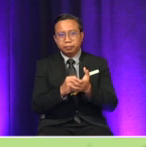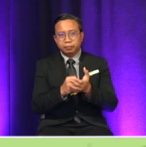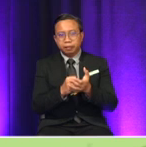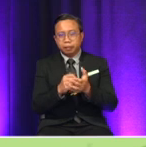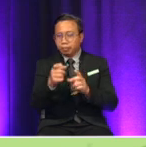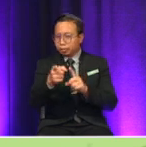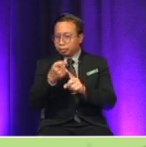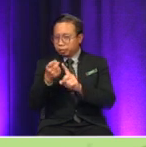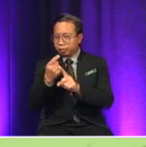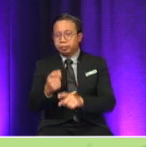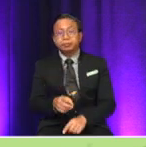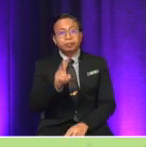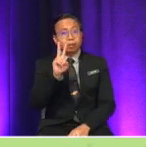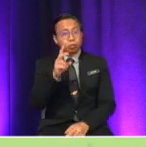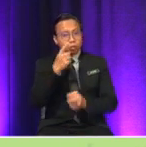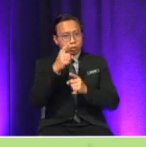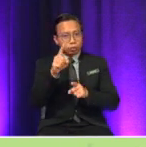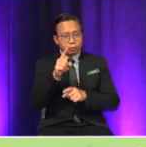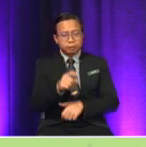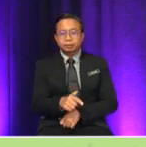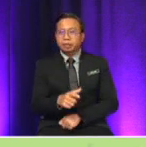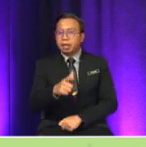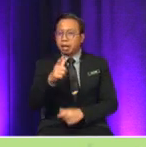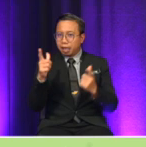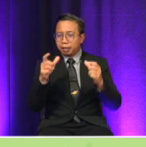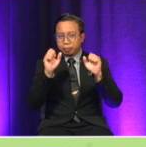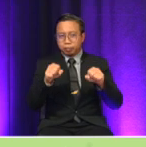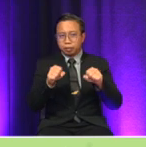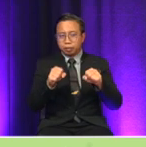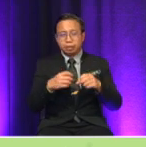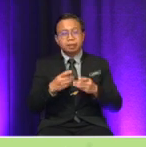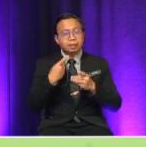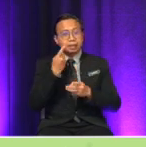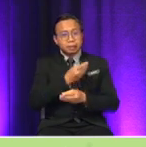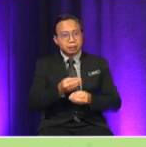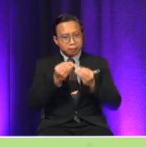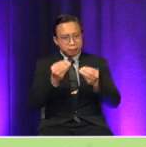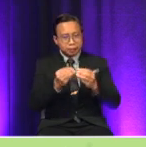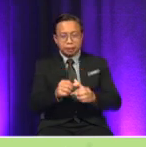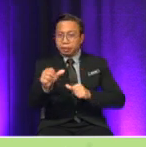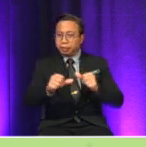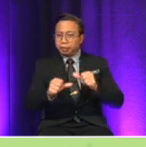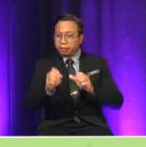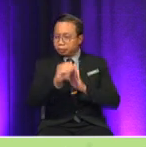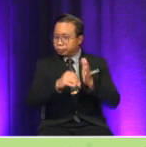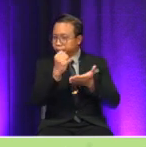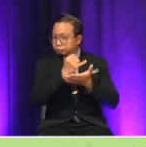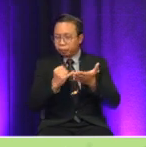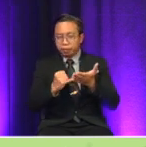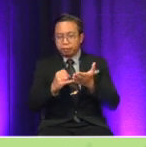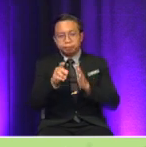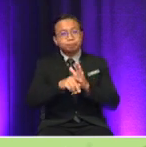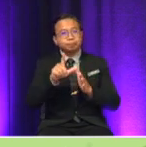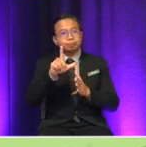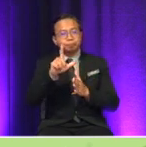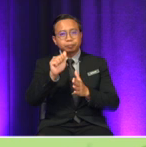merenjis. Okey, baik. Ada dua jawapan alternatif lain yang boleh kita berikan, iaitu aktiviti melukis, melakar